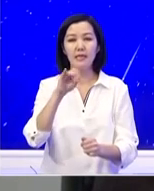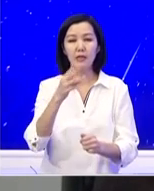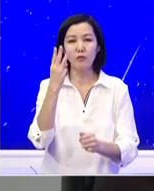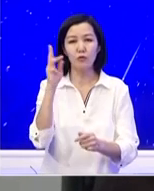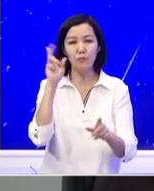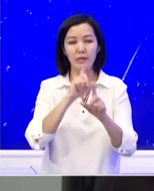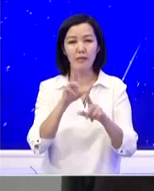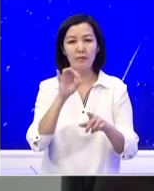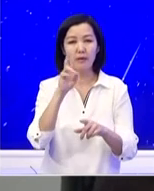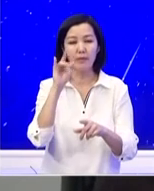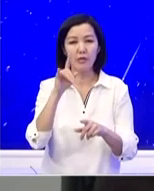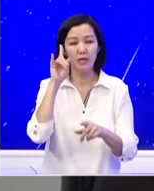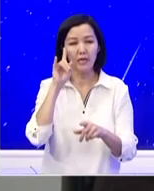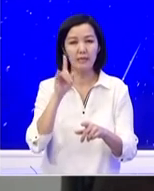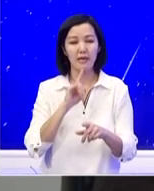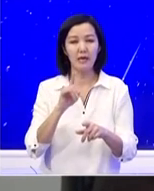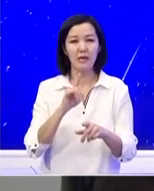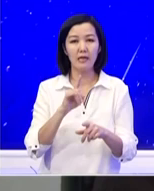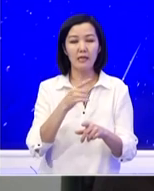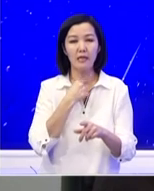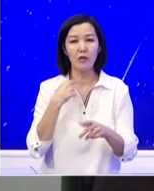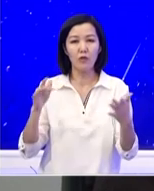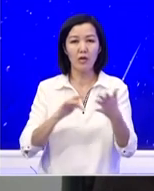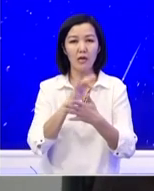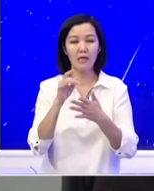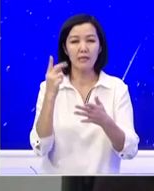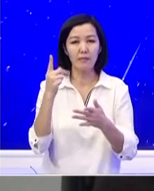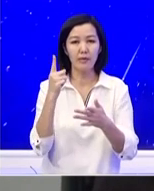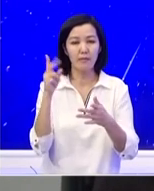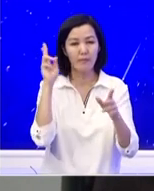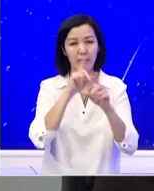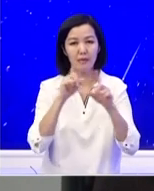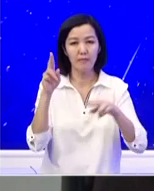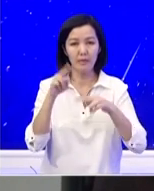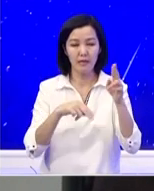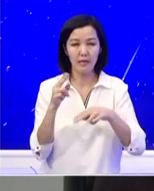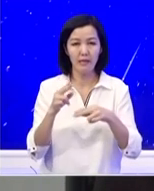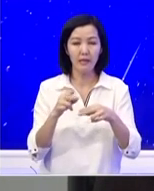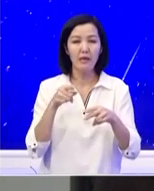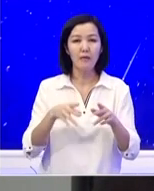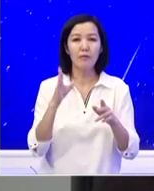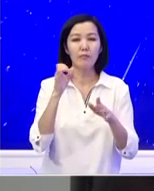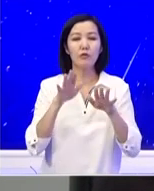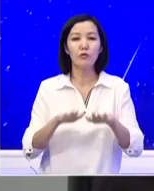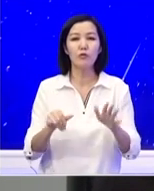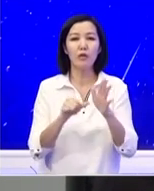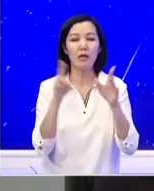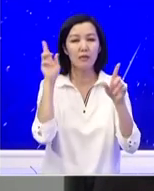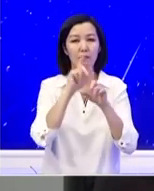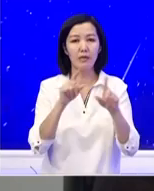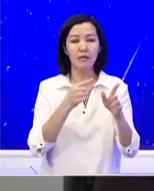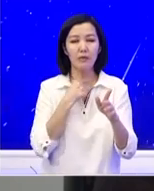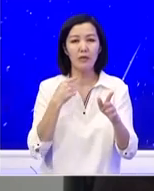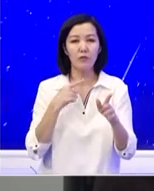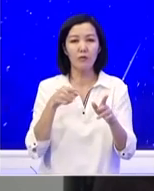Еңбекші Қазақ, Жамбыл, Қарасай аудандары мен Талдықорған қаласында бір мектептен салынады. Бұл нысандар 1500 орындық 6 мектеп,